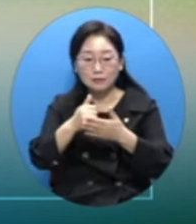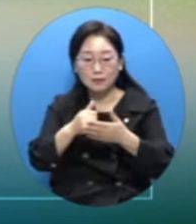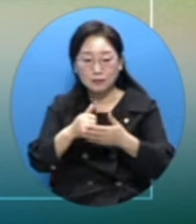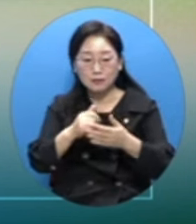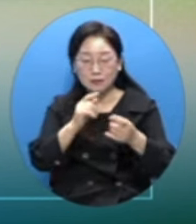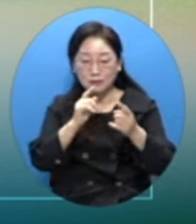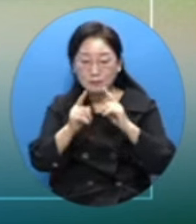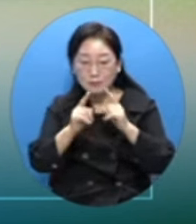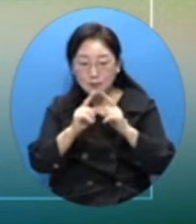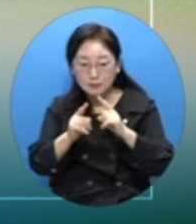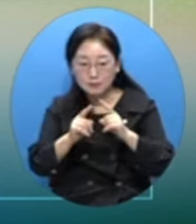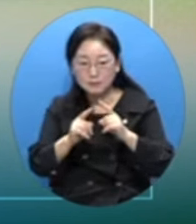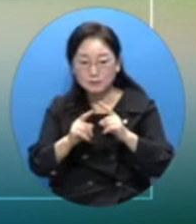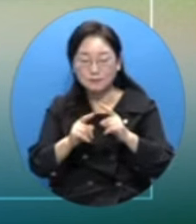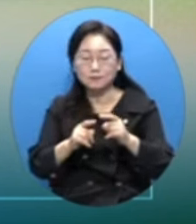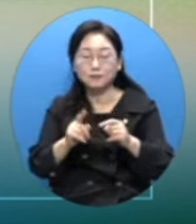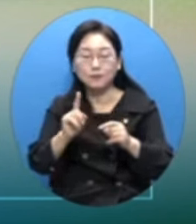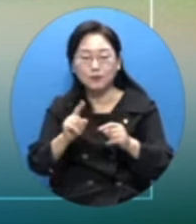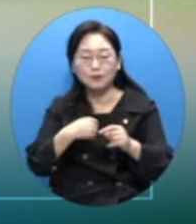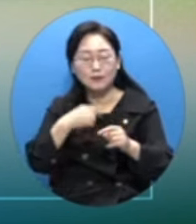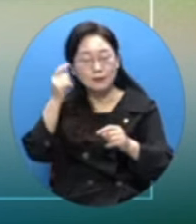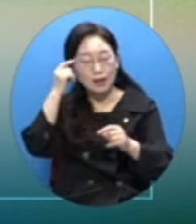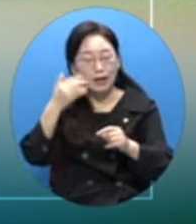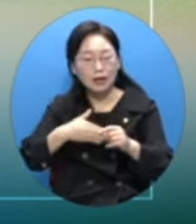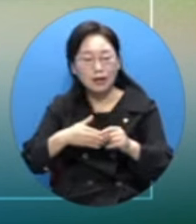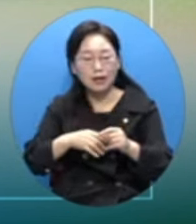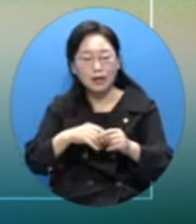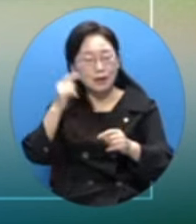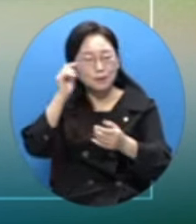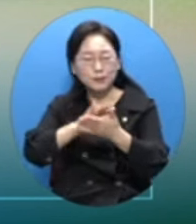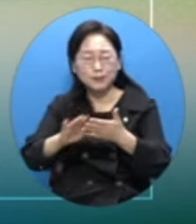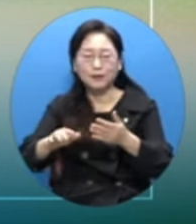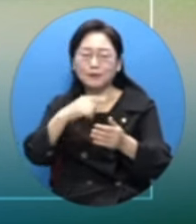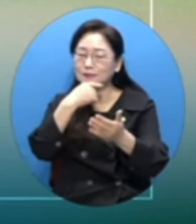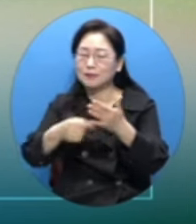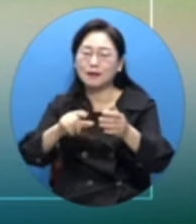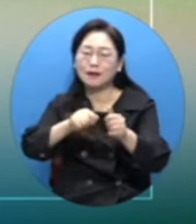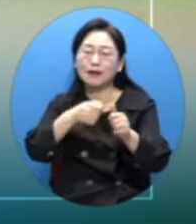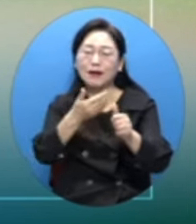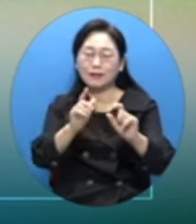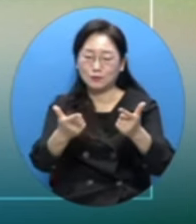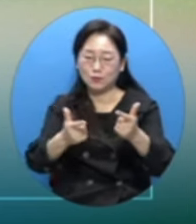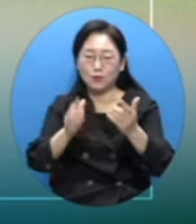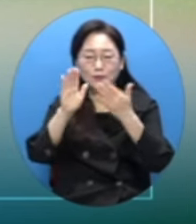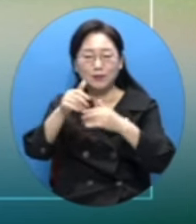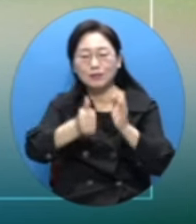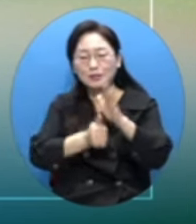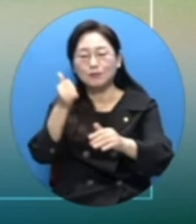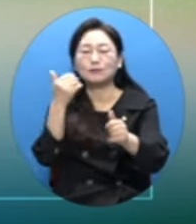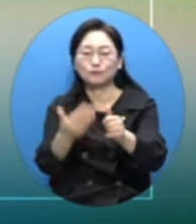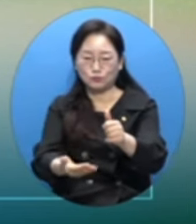평안이요 재앙이 아니니라. 너에게 미래와 희망을 주는 것이니라.